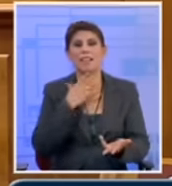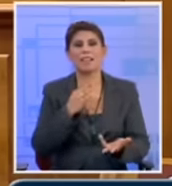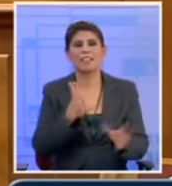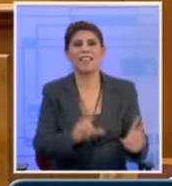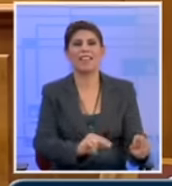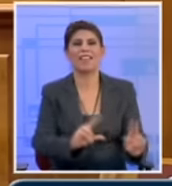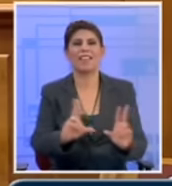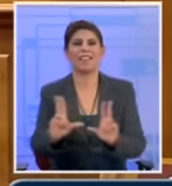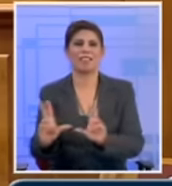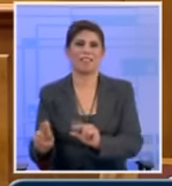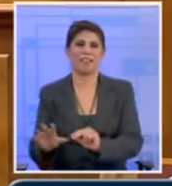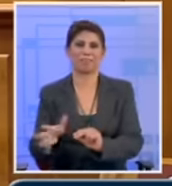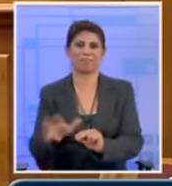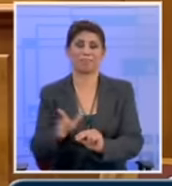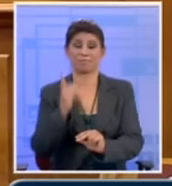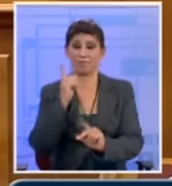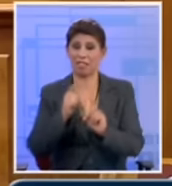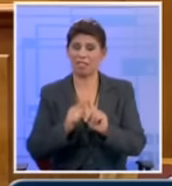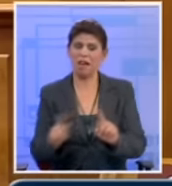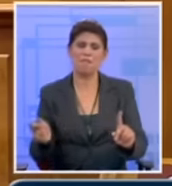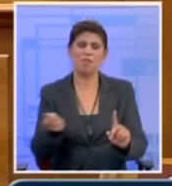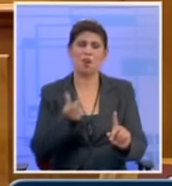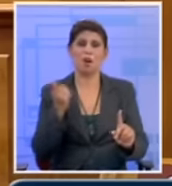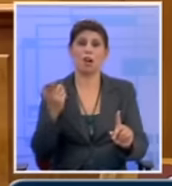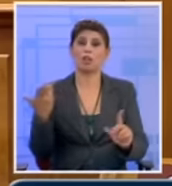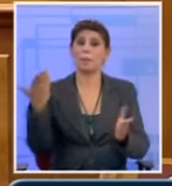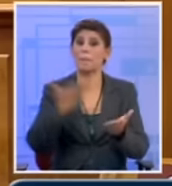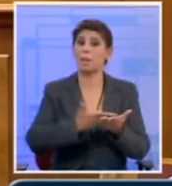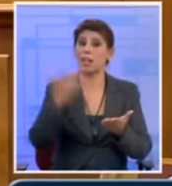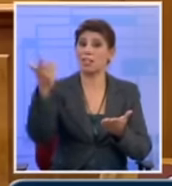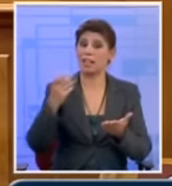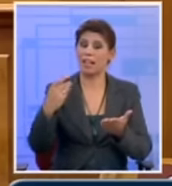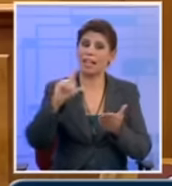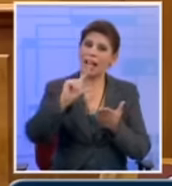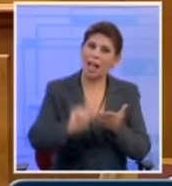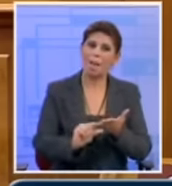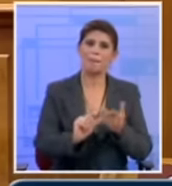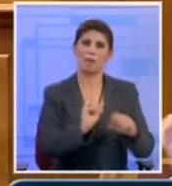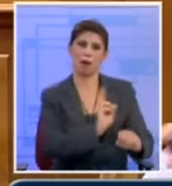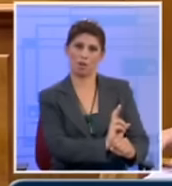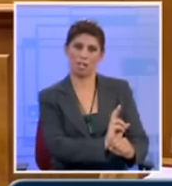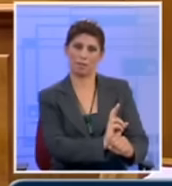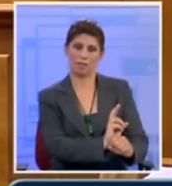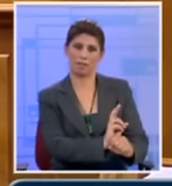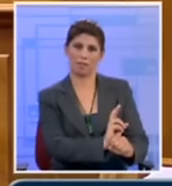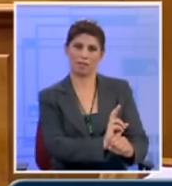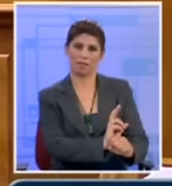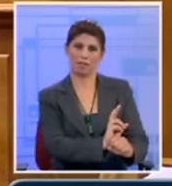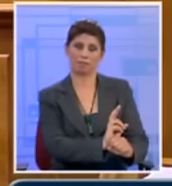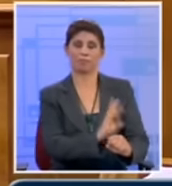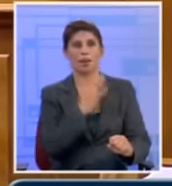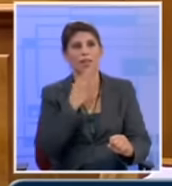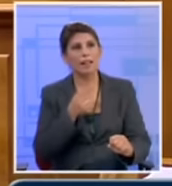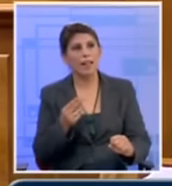ταυτόσιμη. Με τη διαφορά ότι η πρόταση των δανειστών έχει χαμηλότερα πρωτογενή πλεονάσματα,